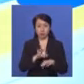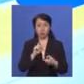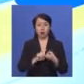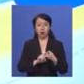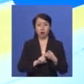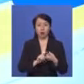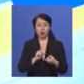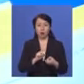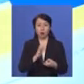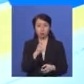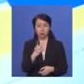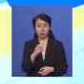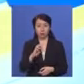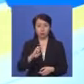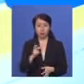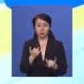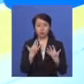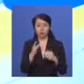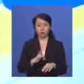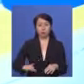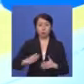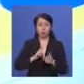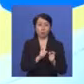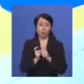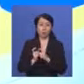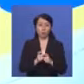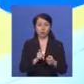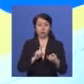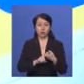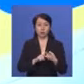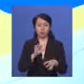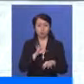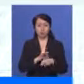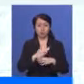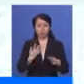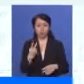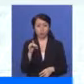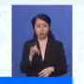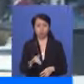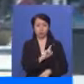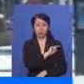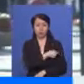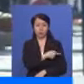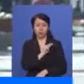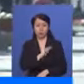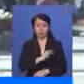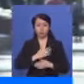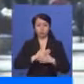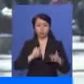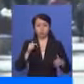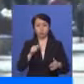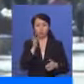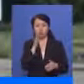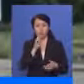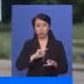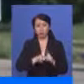2 миллиона тенге. На сегодняшний день в регионе борются с коронавирусом более 2000 медицинских работников. Большинство из них